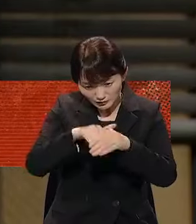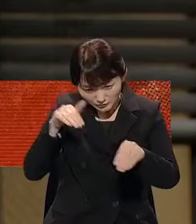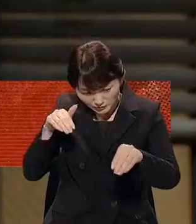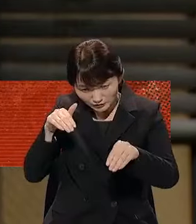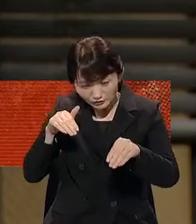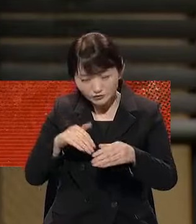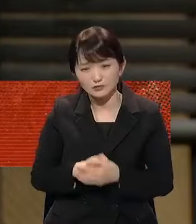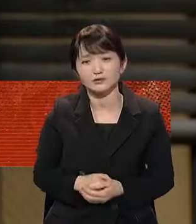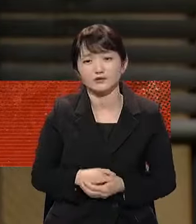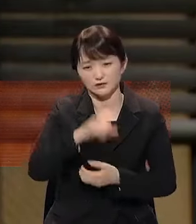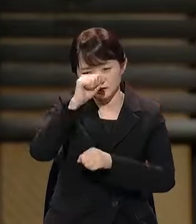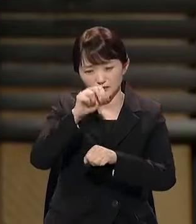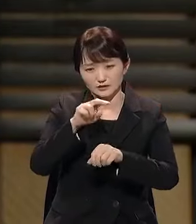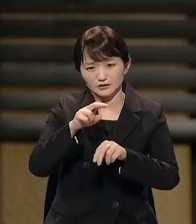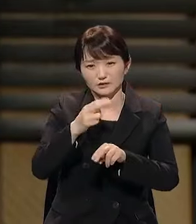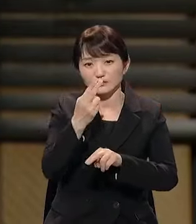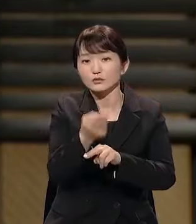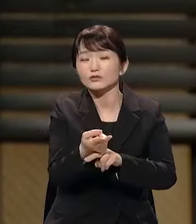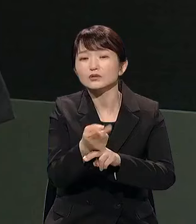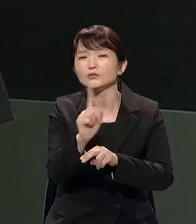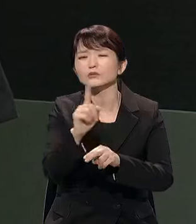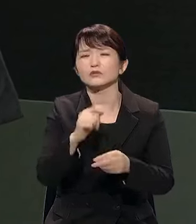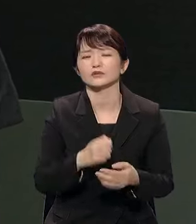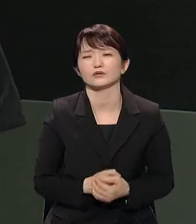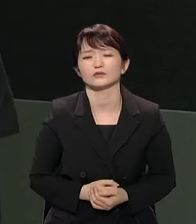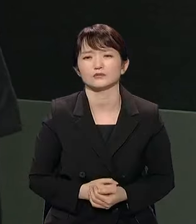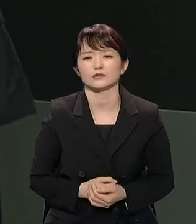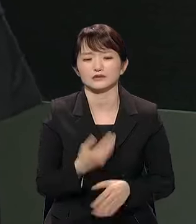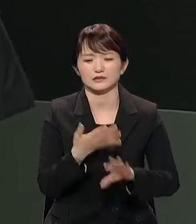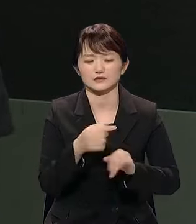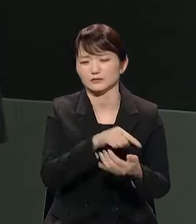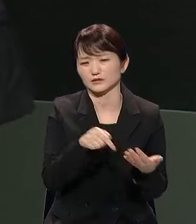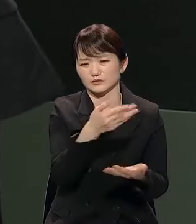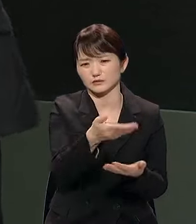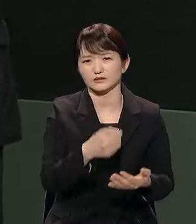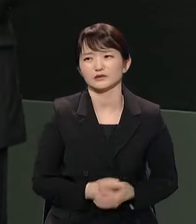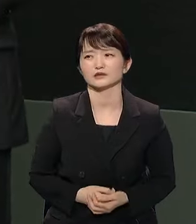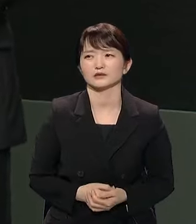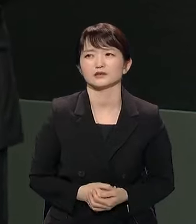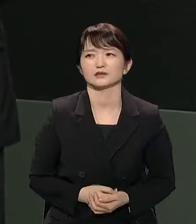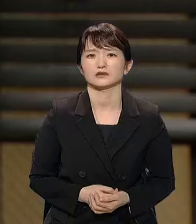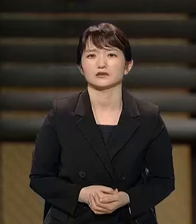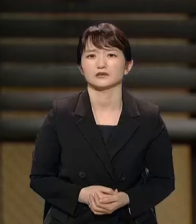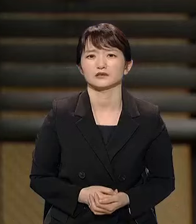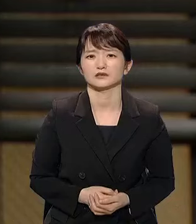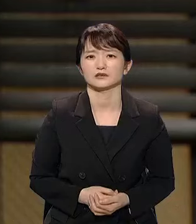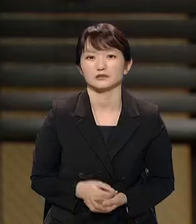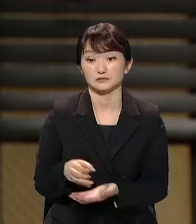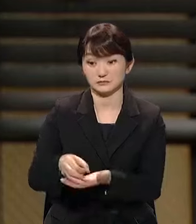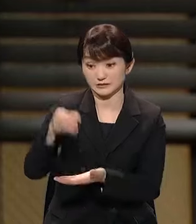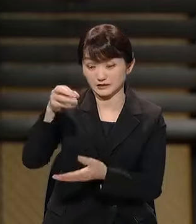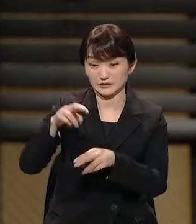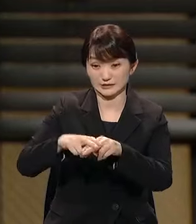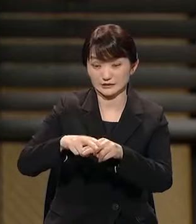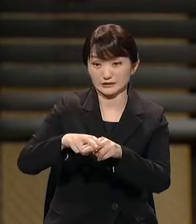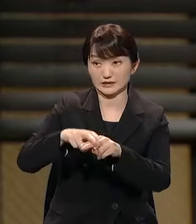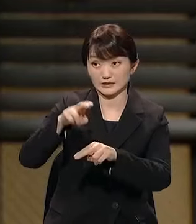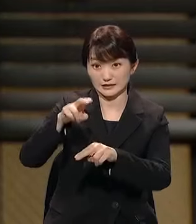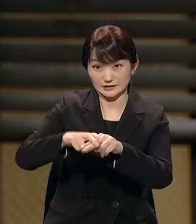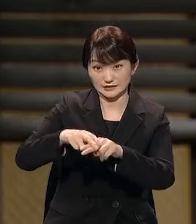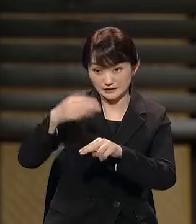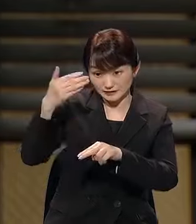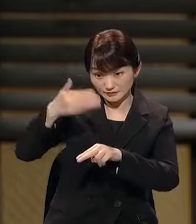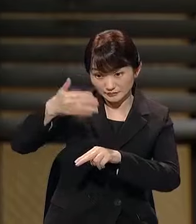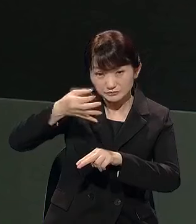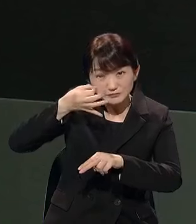된다이 생각이 듭니다 아니 저러고 싶으면 그 리클라이닝 그 의자 있는 좀 더 고급 집에서 봐요 집에서 아 집에서 아 그 고급